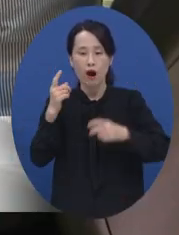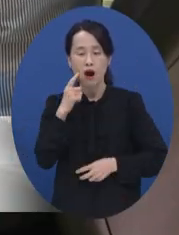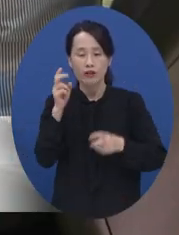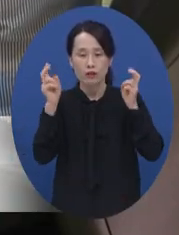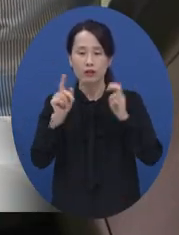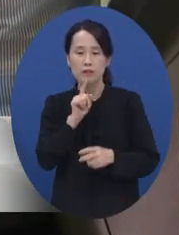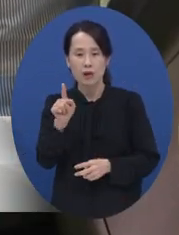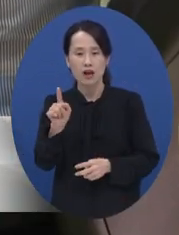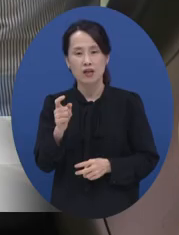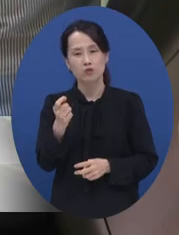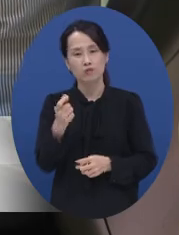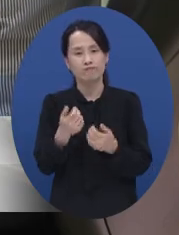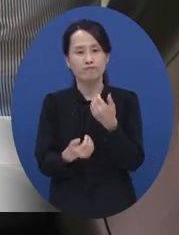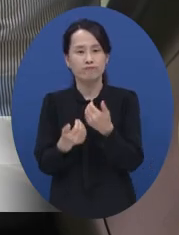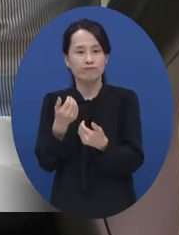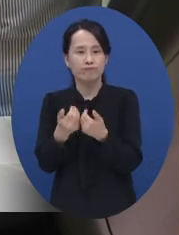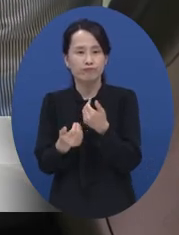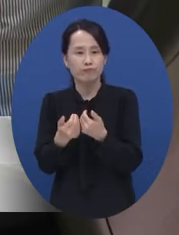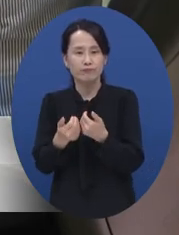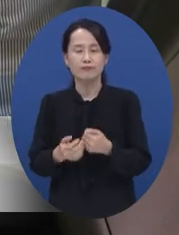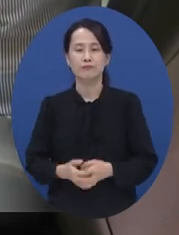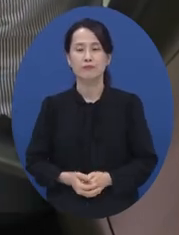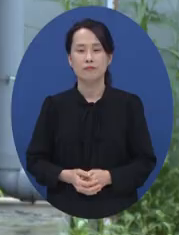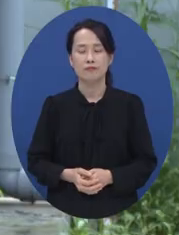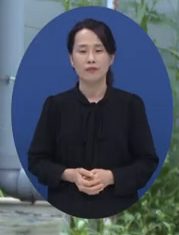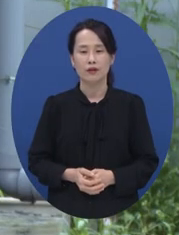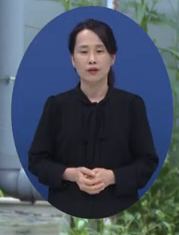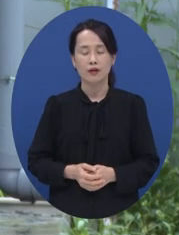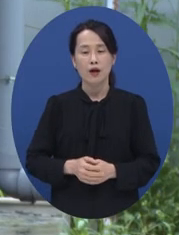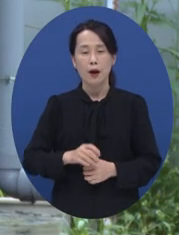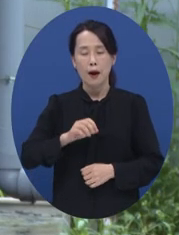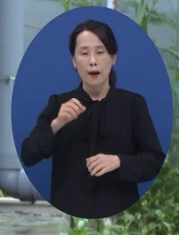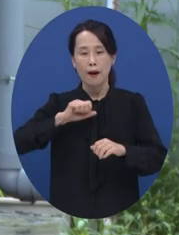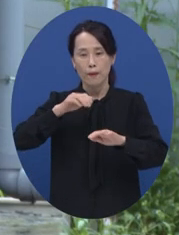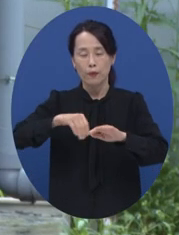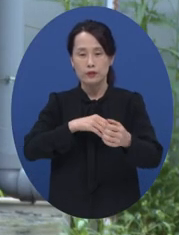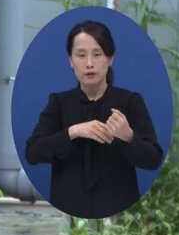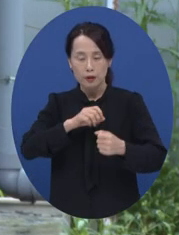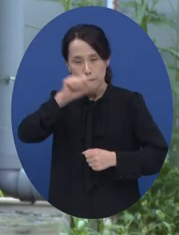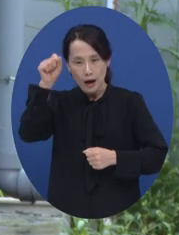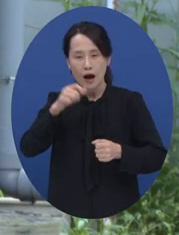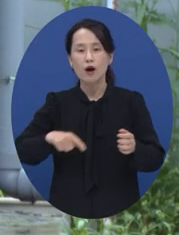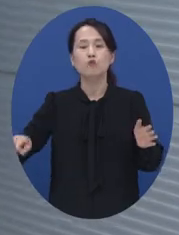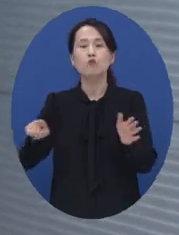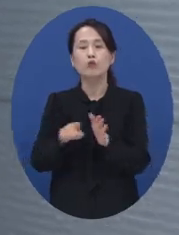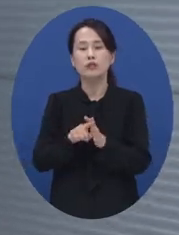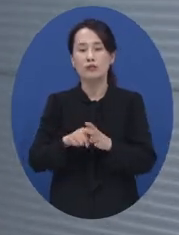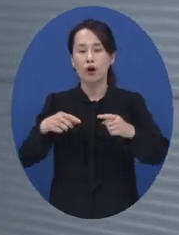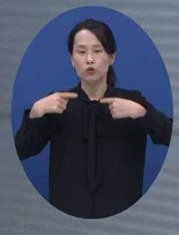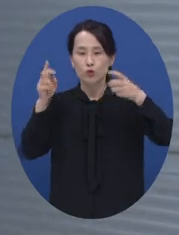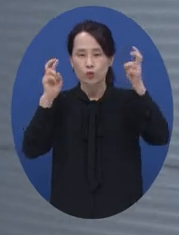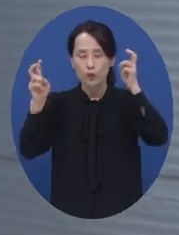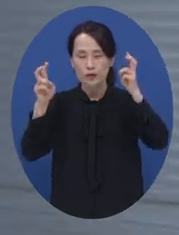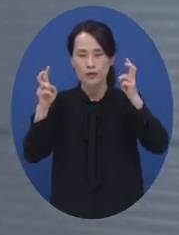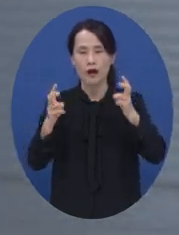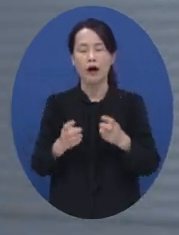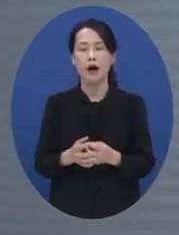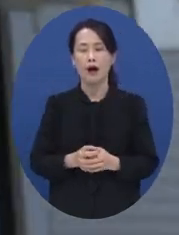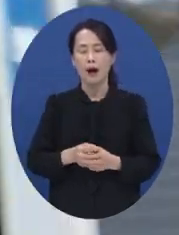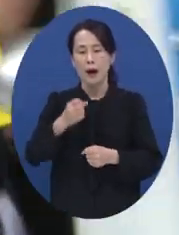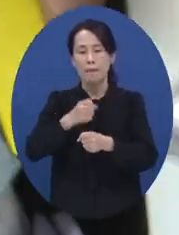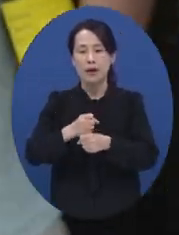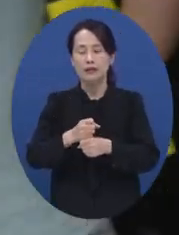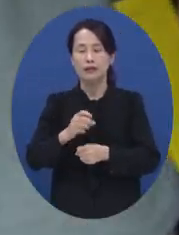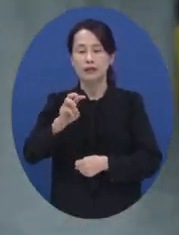짜면서 고객에게 뭐가 라구요 이렇게 입찰 가능성을 높이기 위해 이른바 페이퍼컴퍼니를 만든